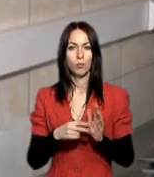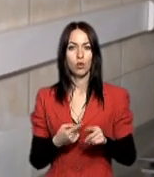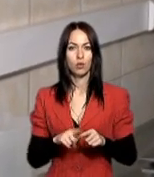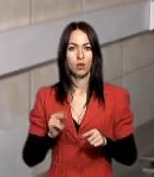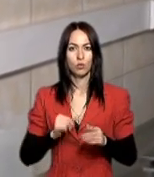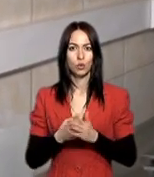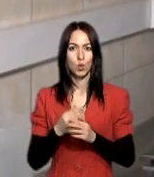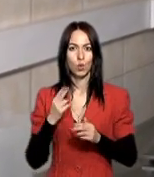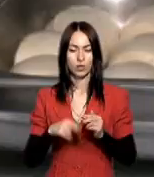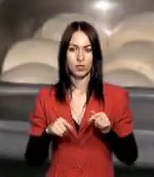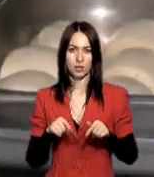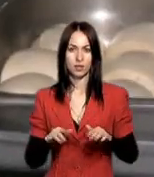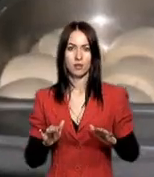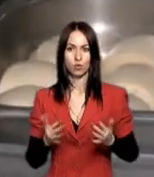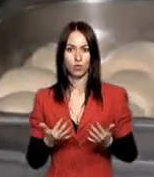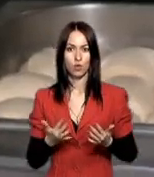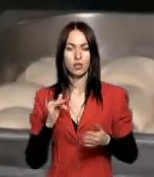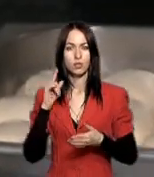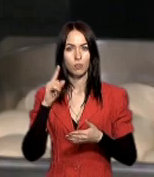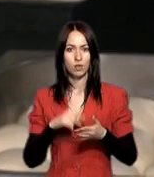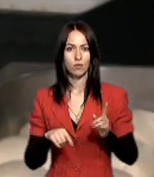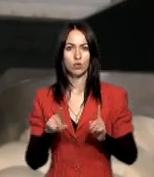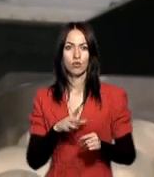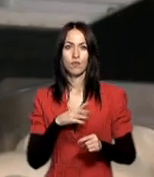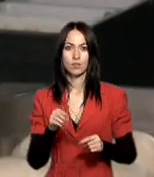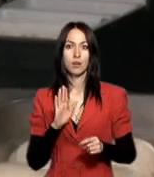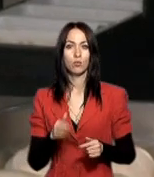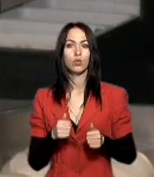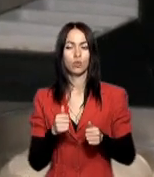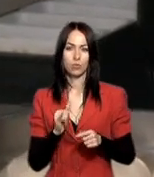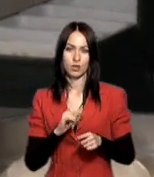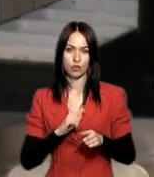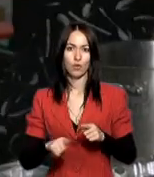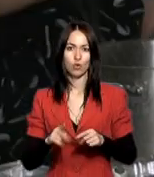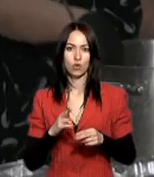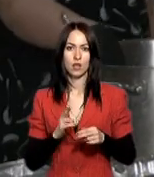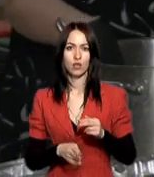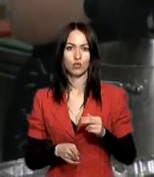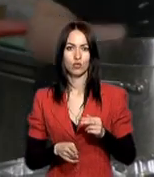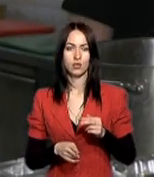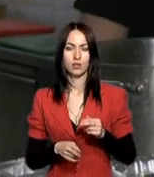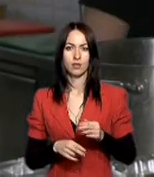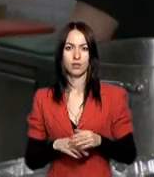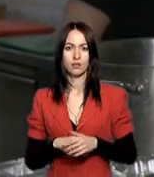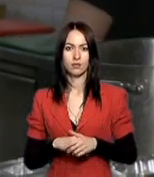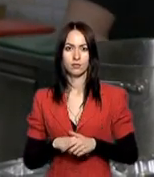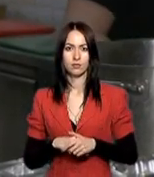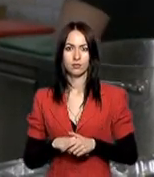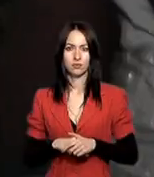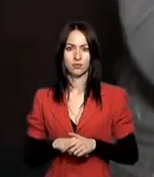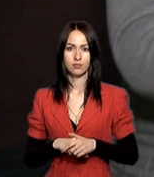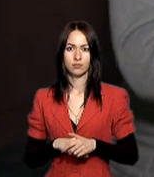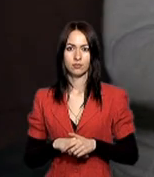до кінця цієї ситуації. Сподіваємося, що все буде добре і швидко закінчиться. Надіюсь, що все буде добре і швидко все